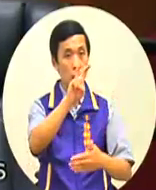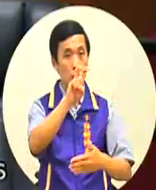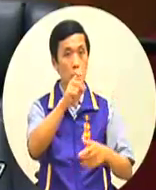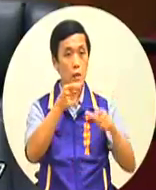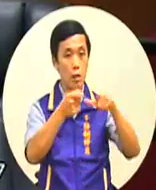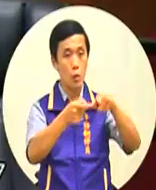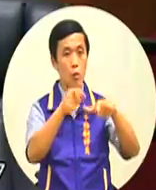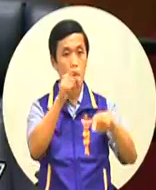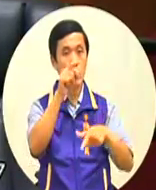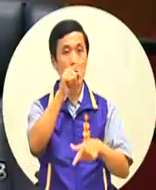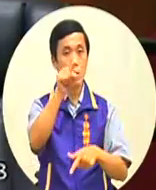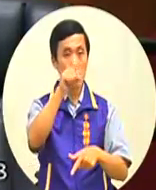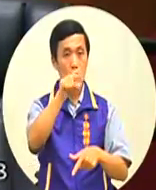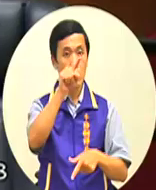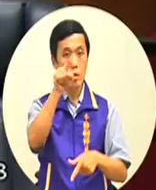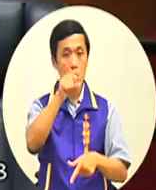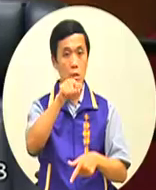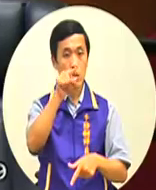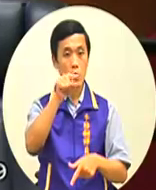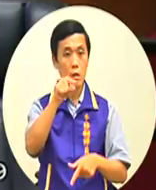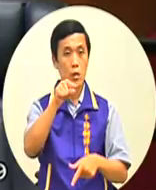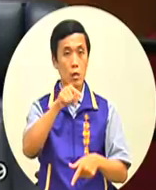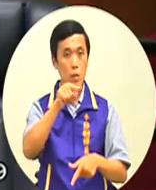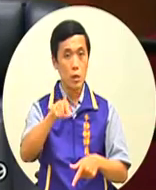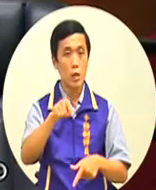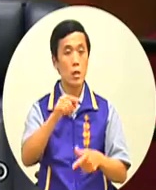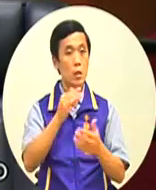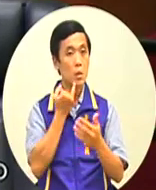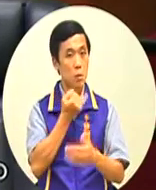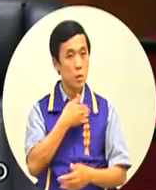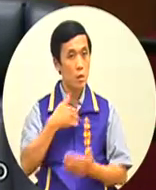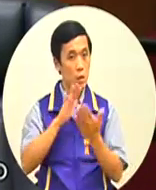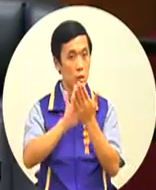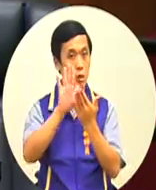园了。那我这边当初也强烈的